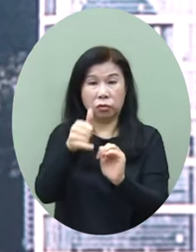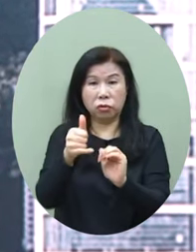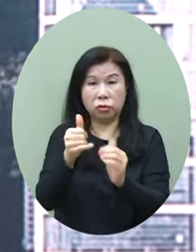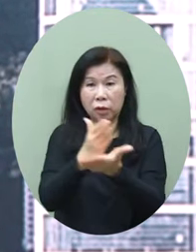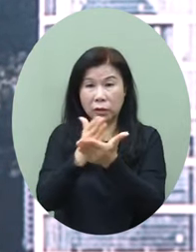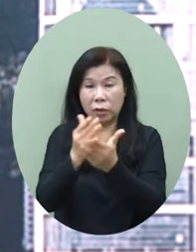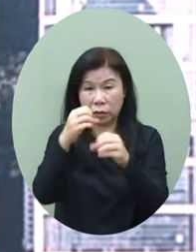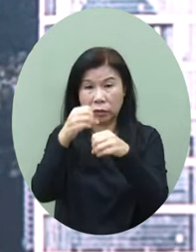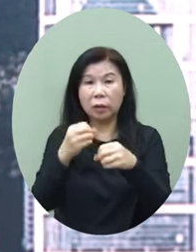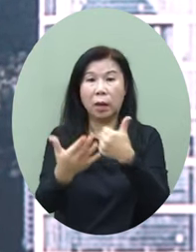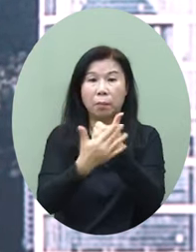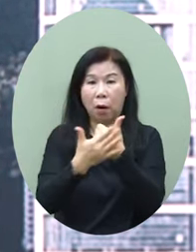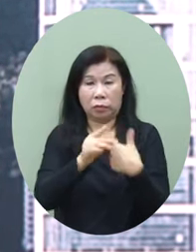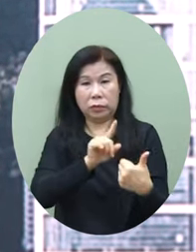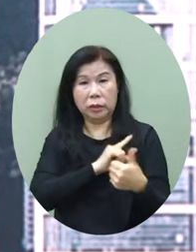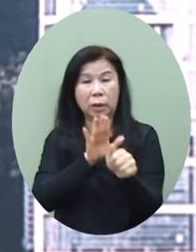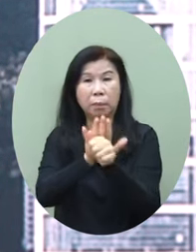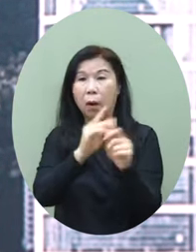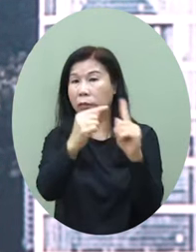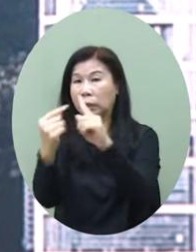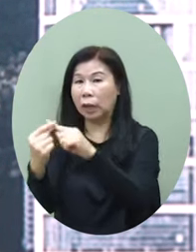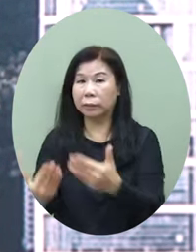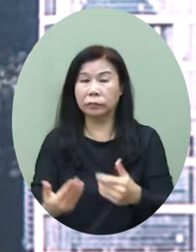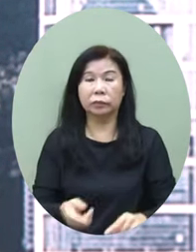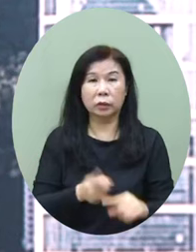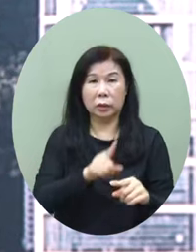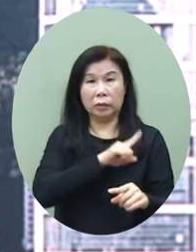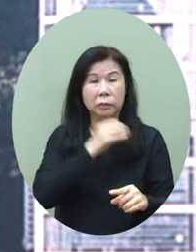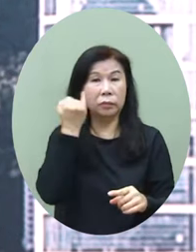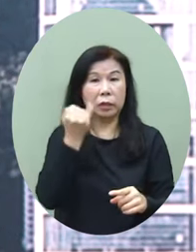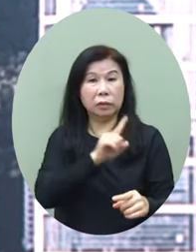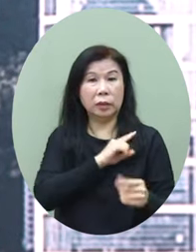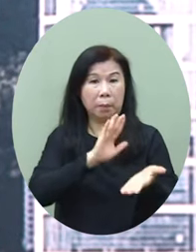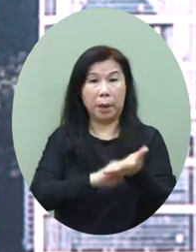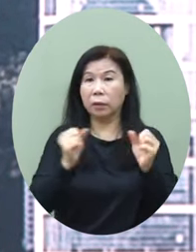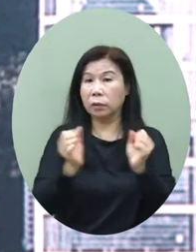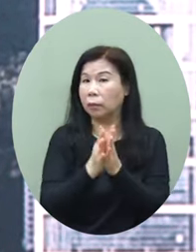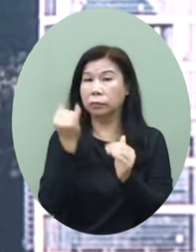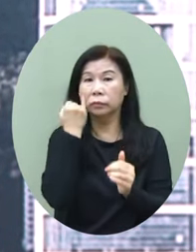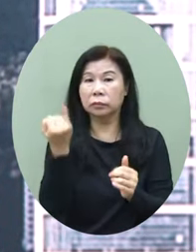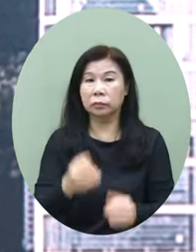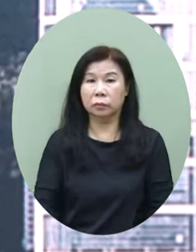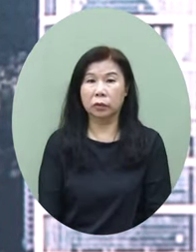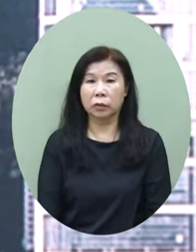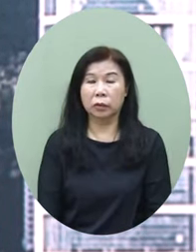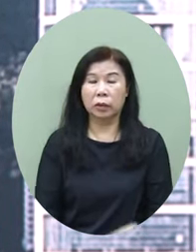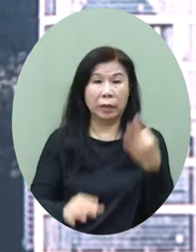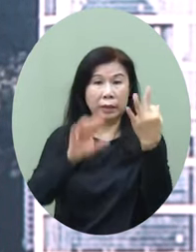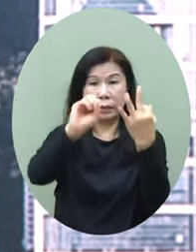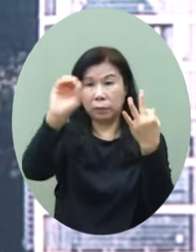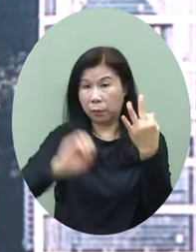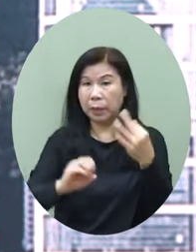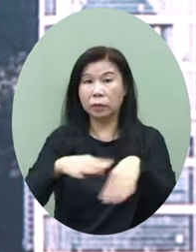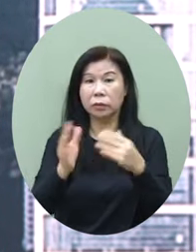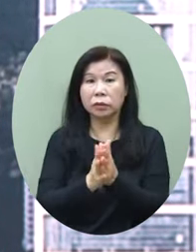真是為己為人的一來你可能不知道你是感染了因為我們現在發現三成以上的確